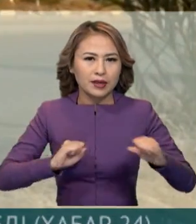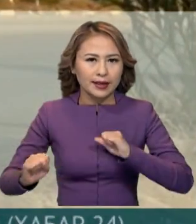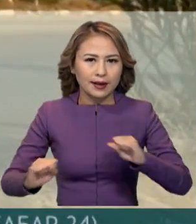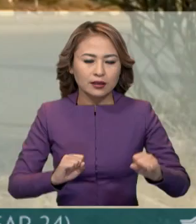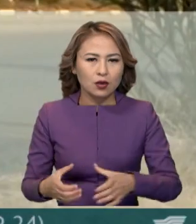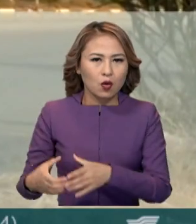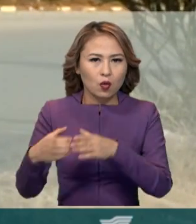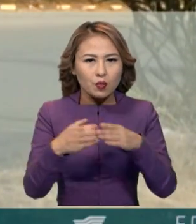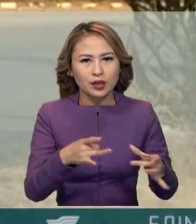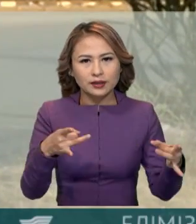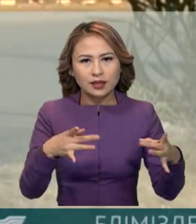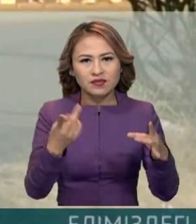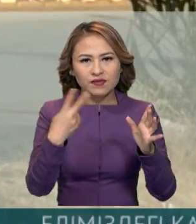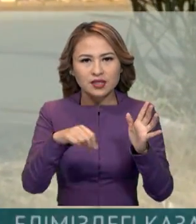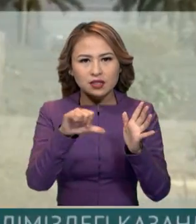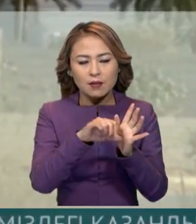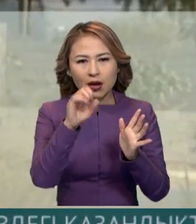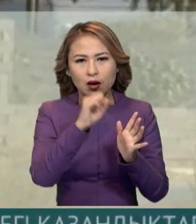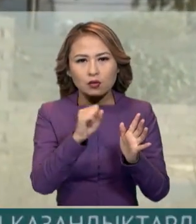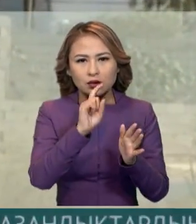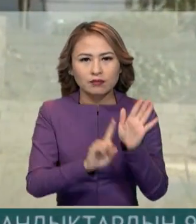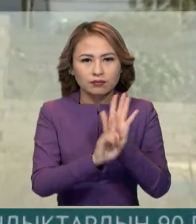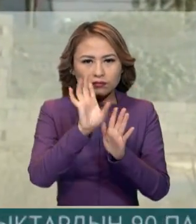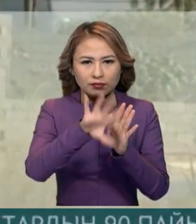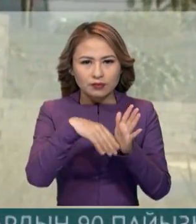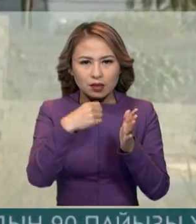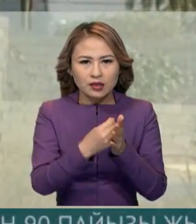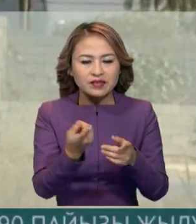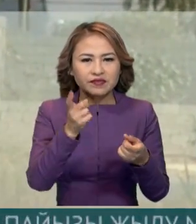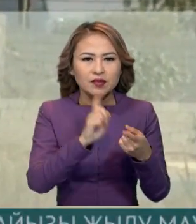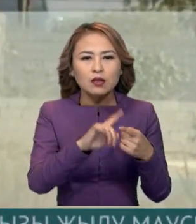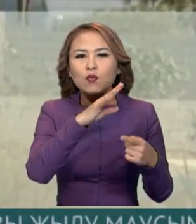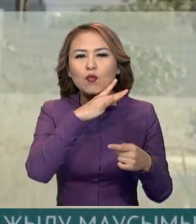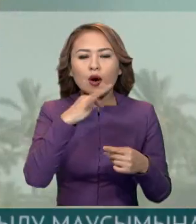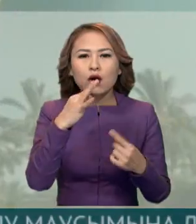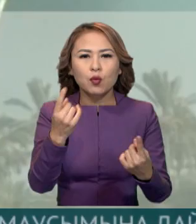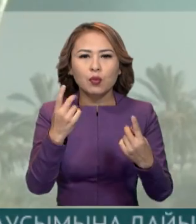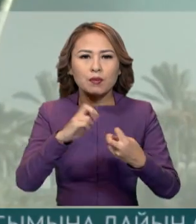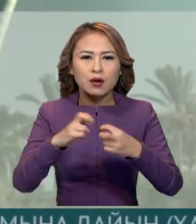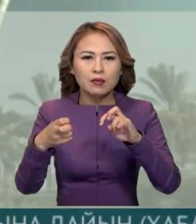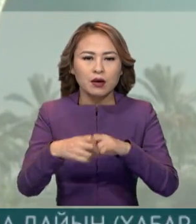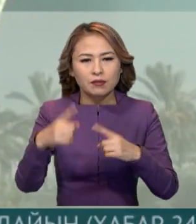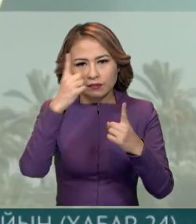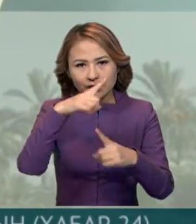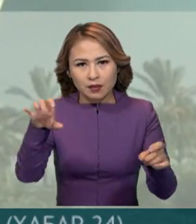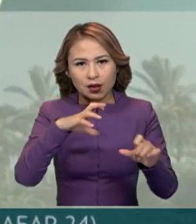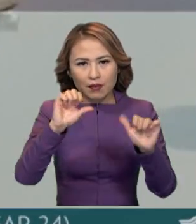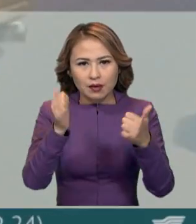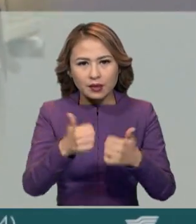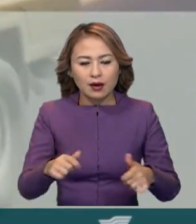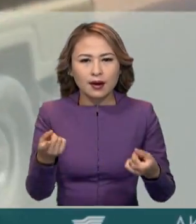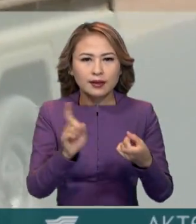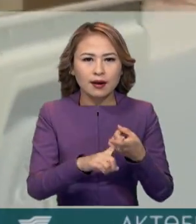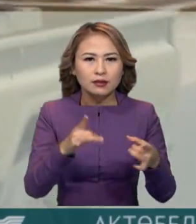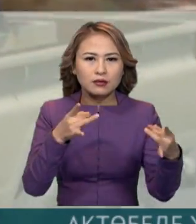арасындағы ұрыс 26 тамыздан бері жалғасып келеді. Осы жағдайға байланысты шаһарда төтенше жағдай жарияланған болатын. Ресми